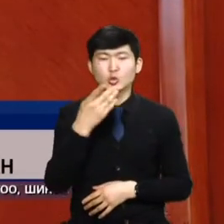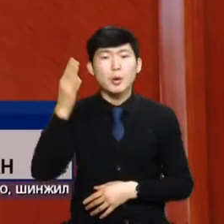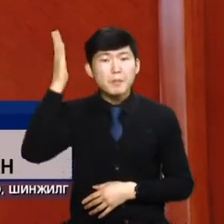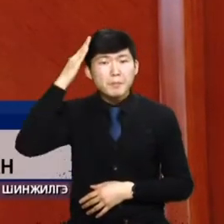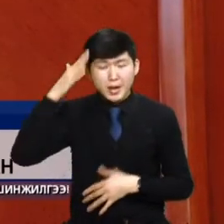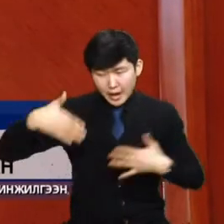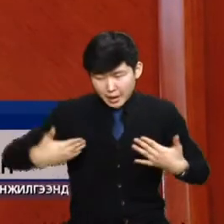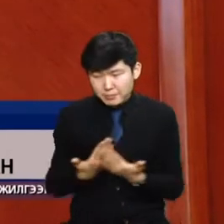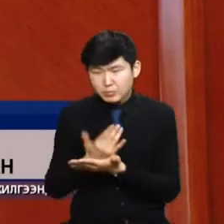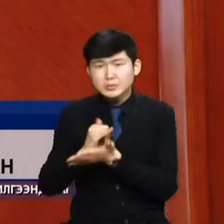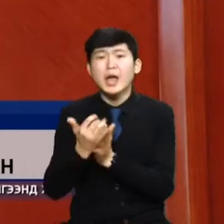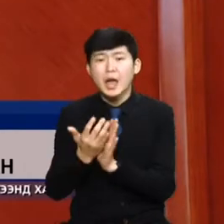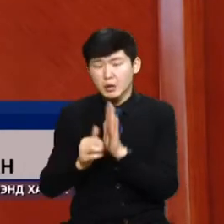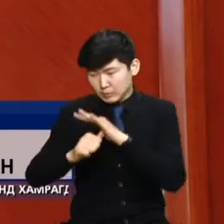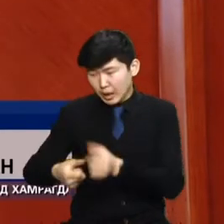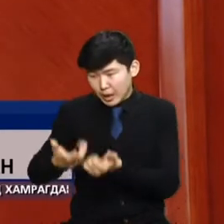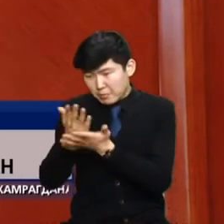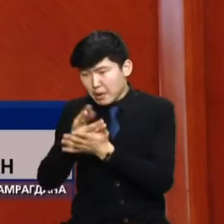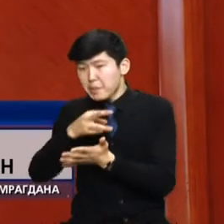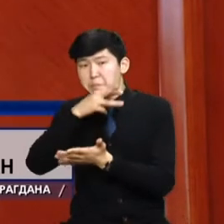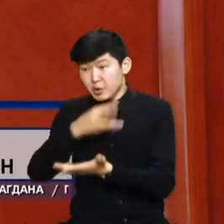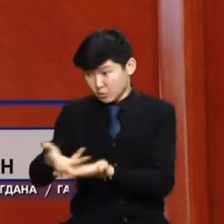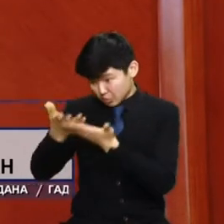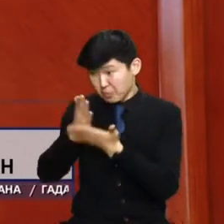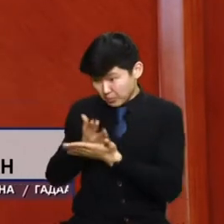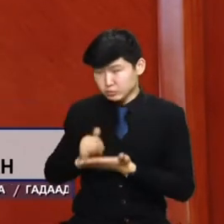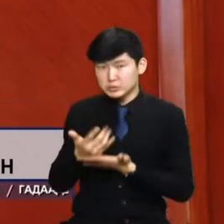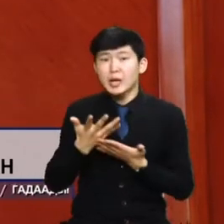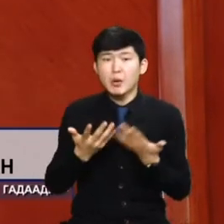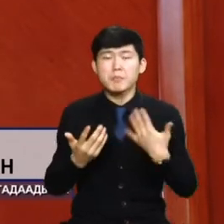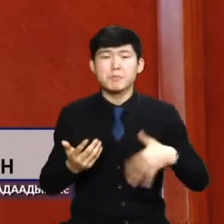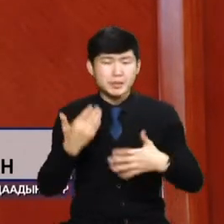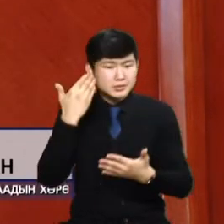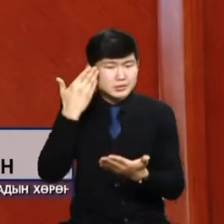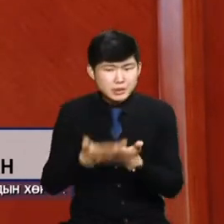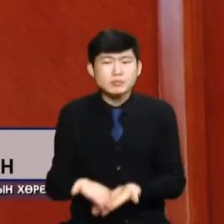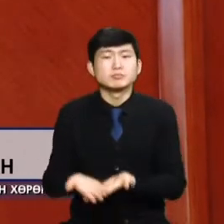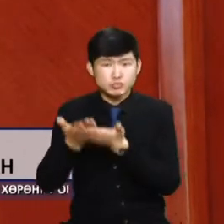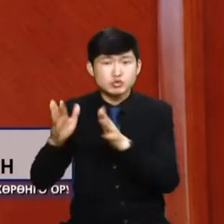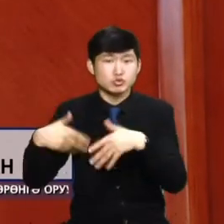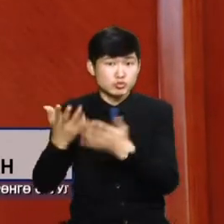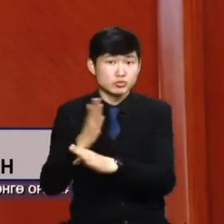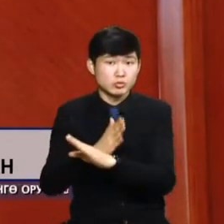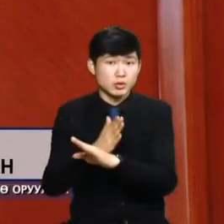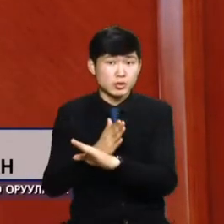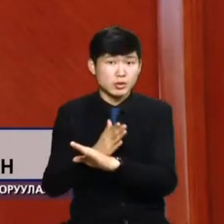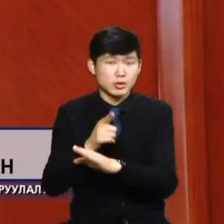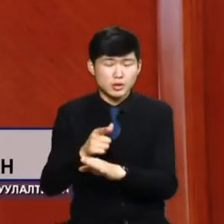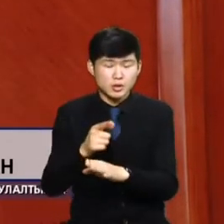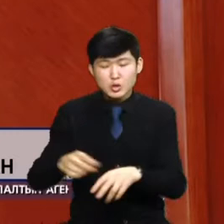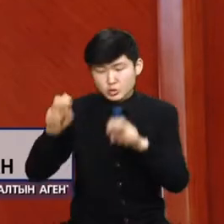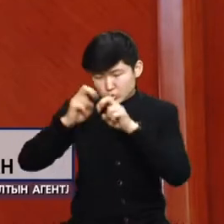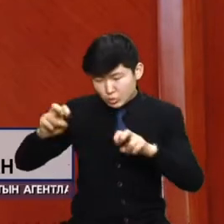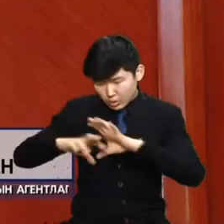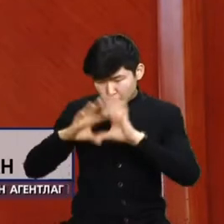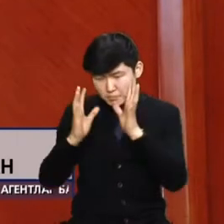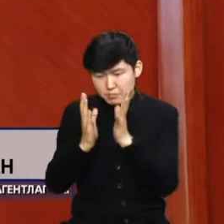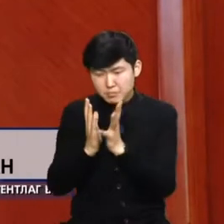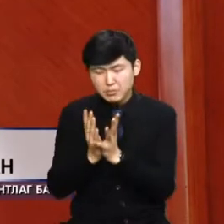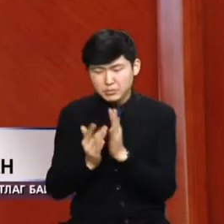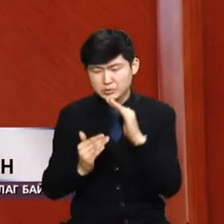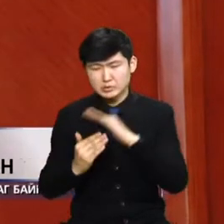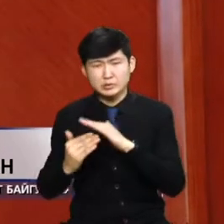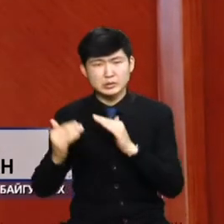явж таагүй зам одоо хөвчрөл дөрцсөн гэдэг юм мэдээл гарсан улмаас бид ингээд салыг бол төшөөлн тавьсаасаа. За тэг ингээд одоо судалгаанууд бол ийм